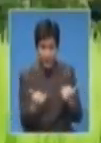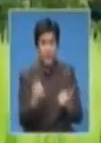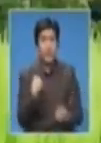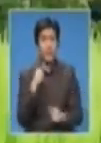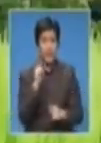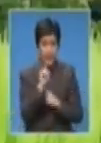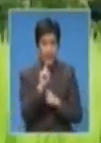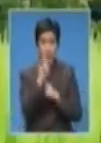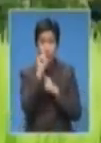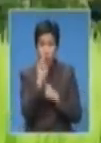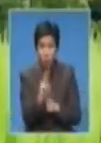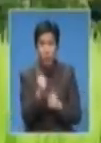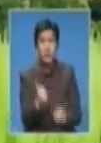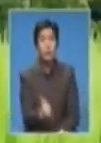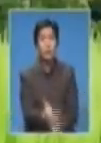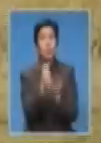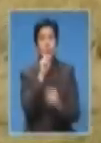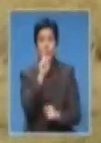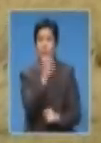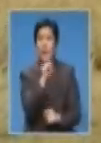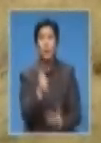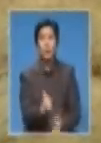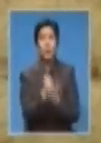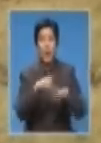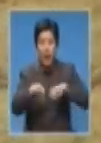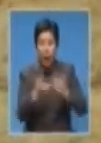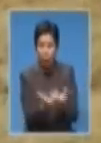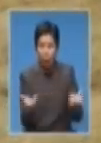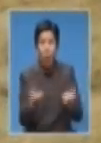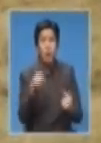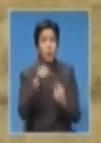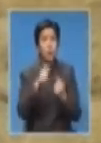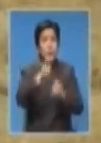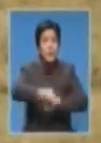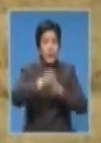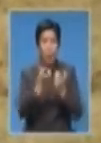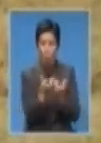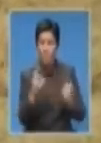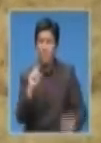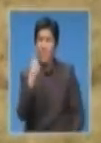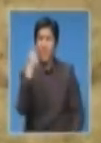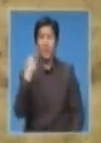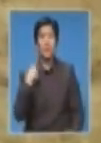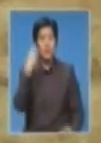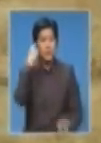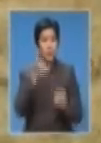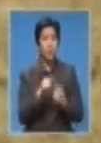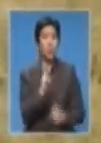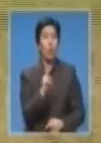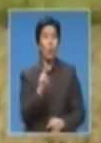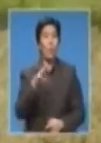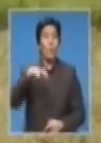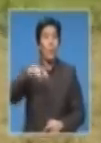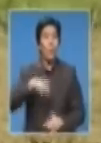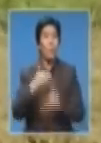ำหรับในเรื่องของการช่วยเหลืออีกอันก็คือการช่วยเหลือจัดหาเครื่องไม้เครื่องมือทางการเกษตรที่ทันสมัยนะอาจจะต้องไปอยู่กับกรมพัฒนา